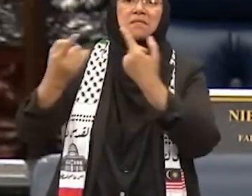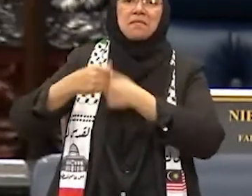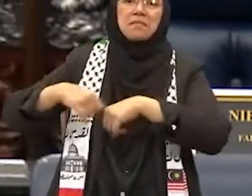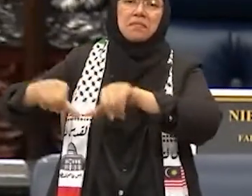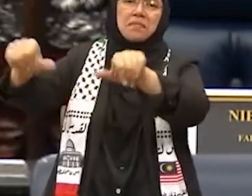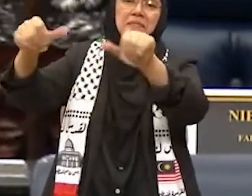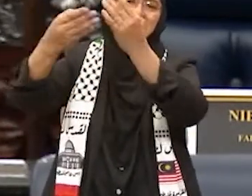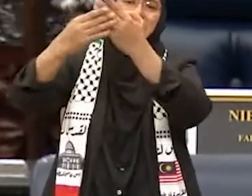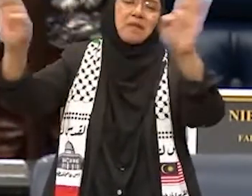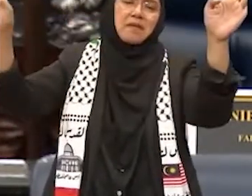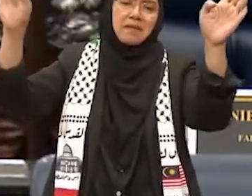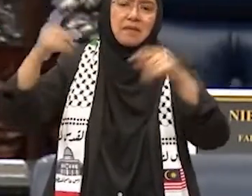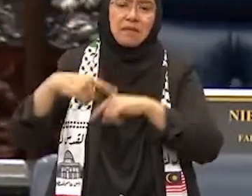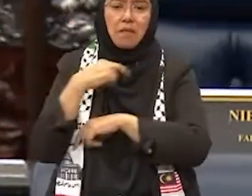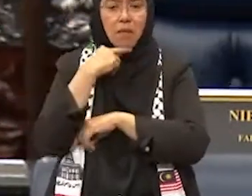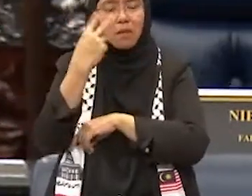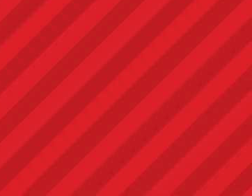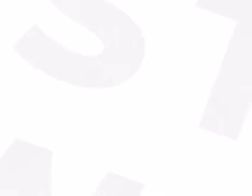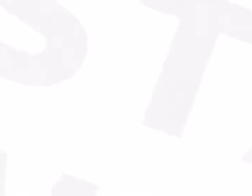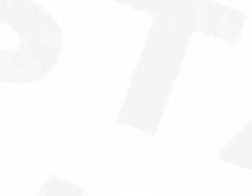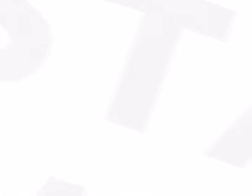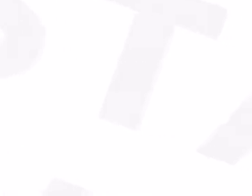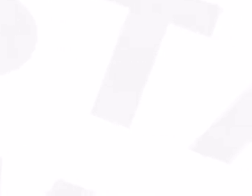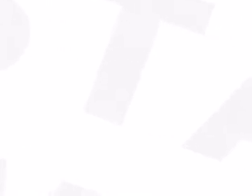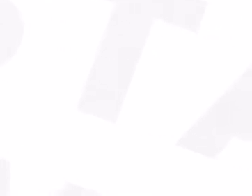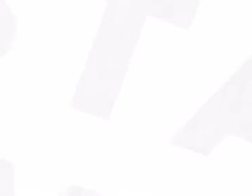terima pandangan dan kritikan mereka terima kasih